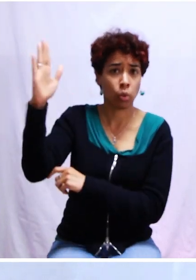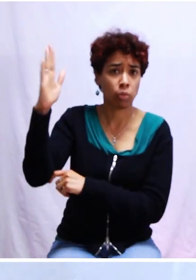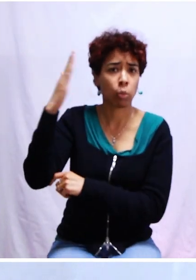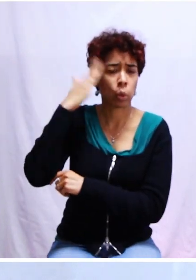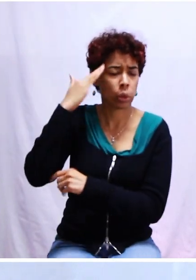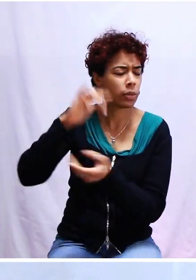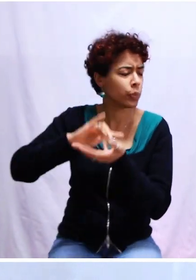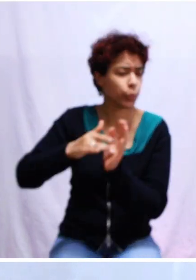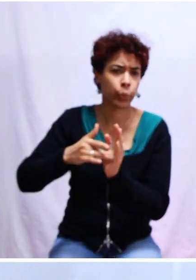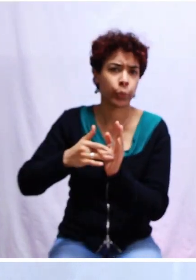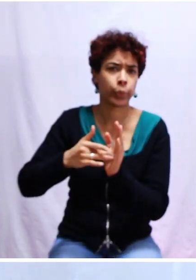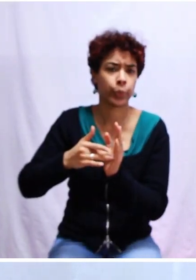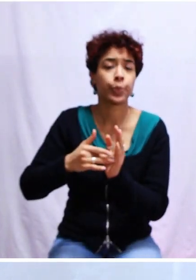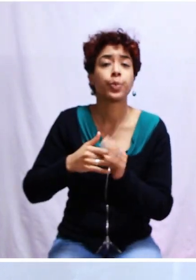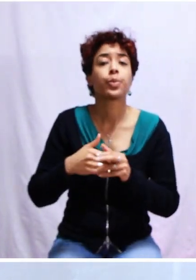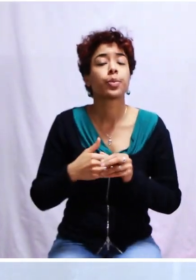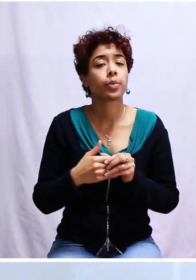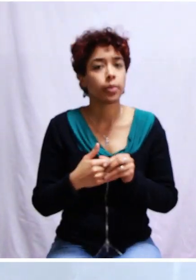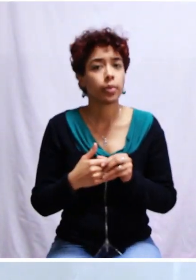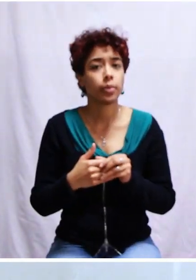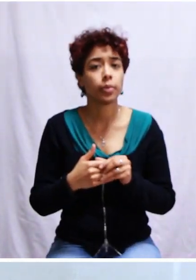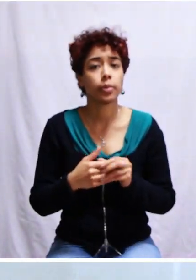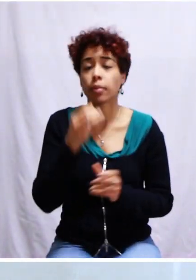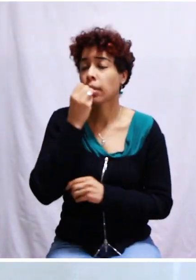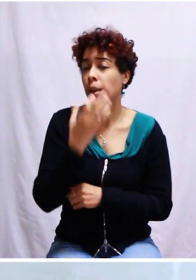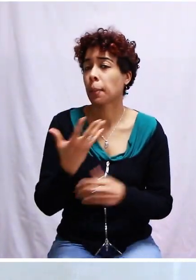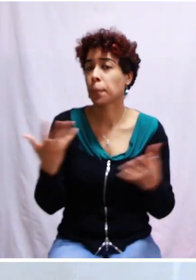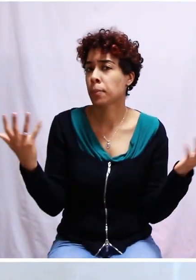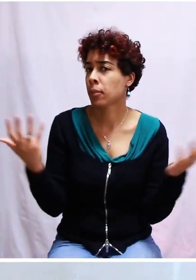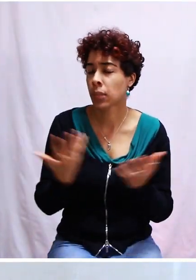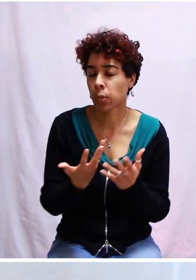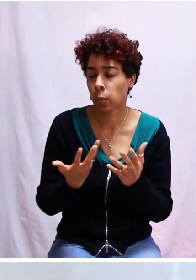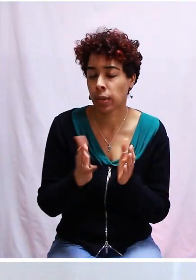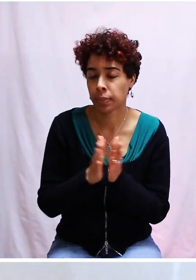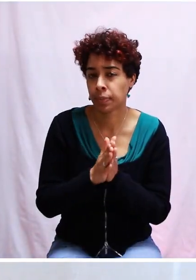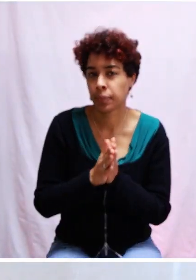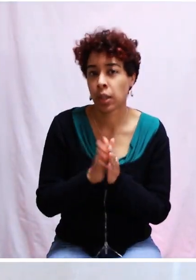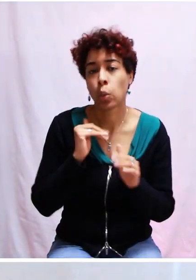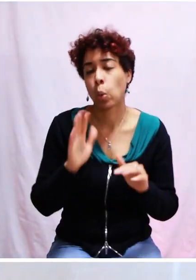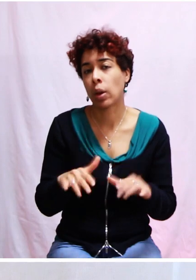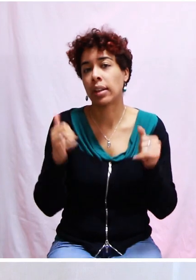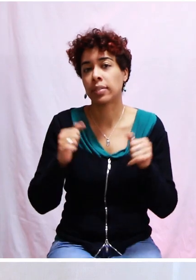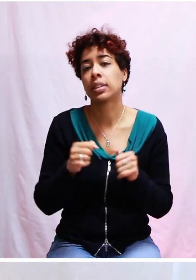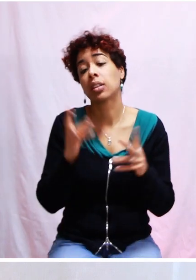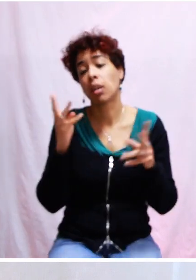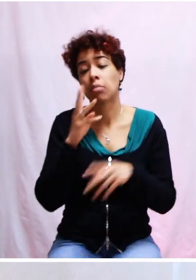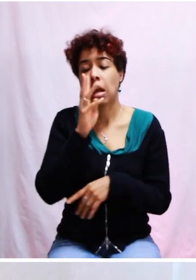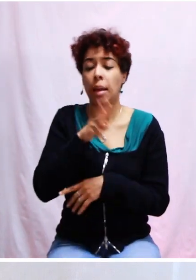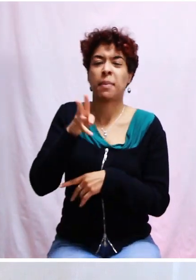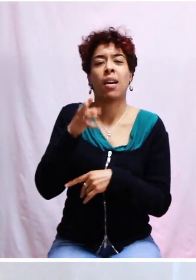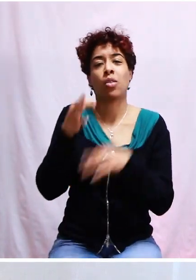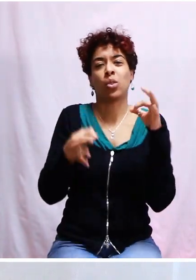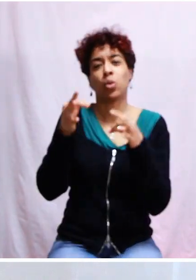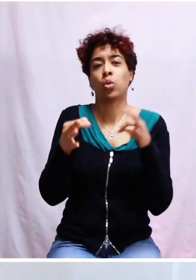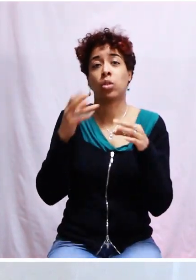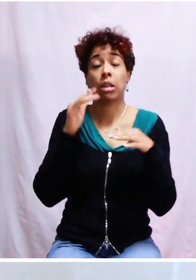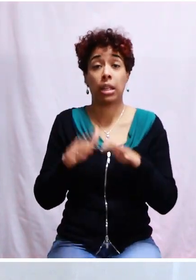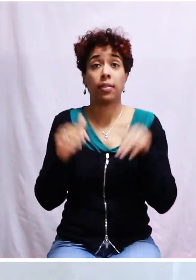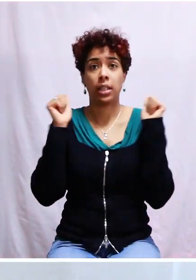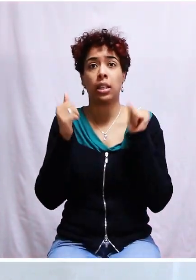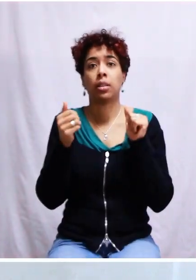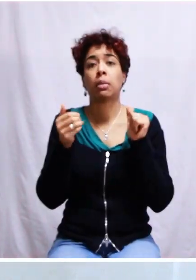fond de l'histoire. Et il est bon, en tant qu'enfant de Dieu, de ne pas juger sur les apparences, comme dit les Écritures,